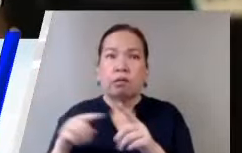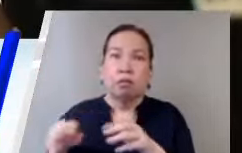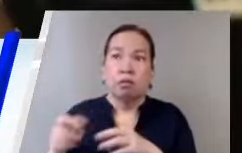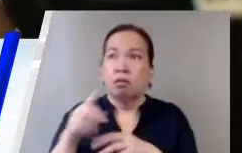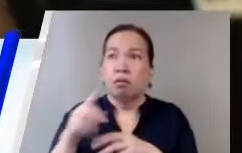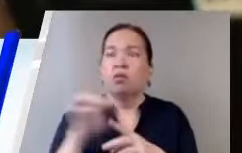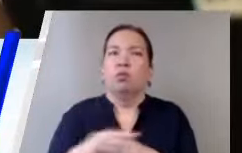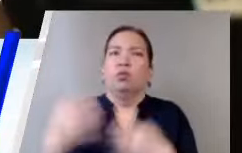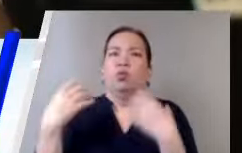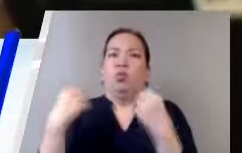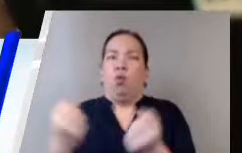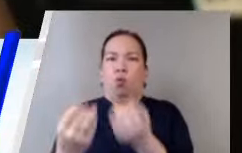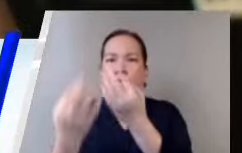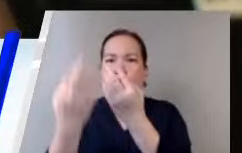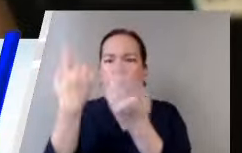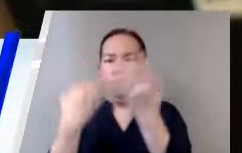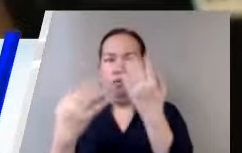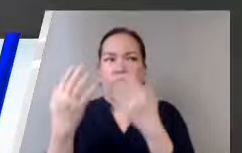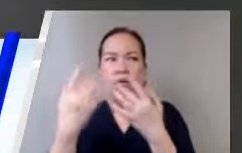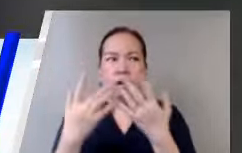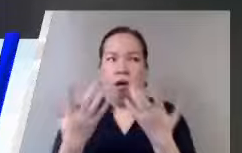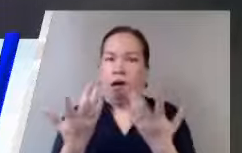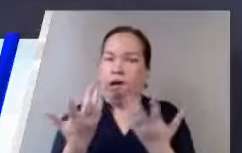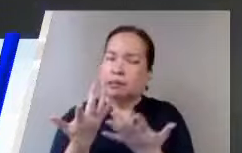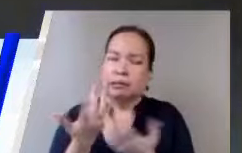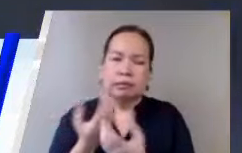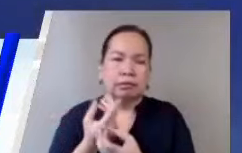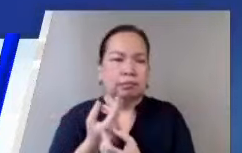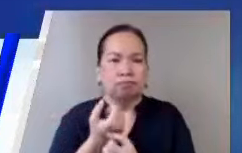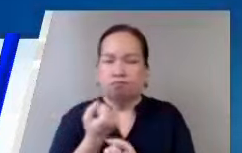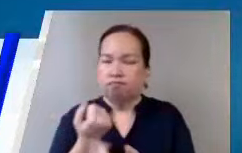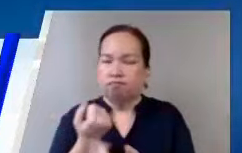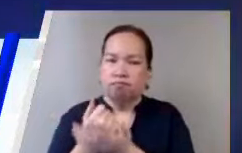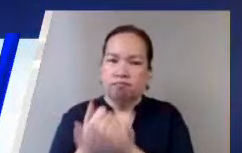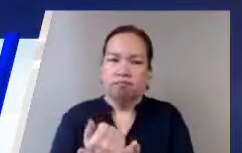apoy. Wala na po kami nagawa.